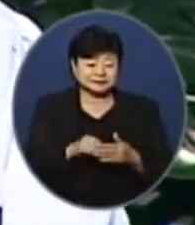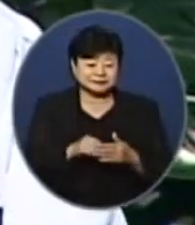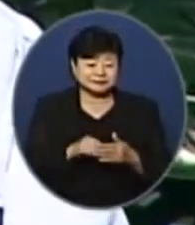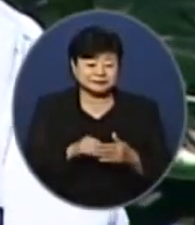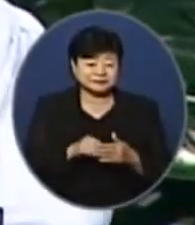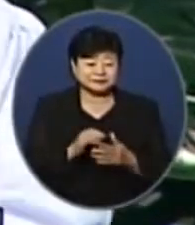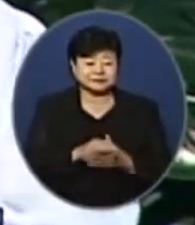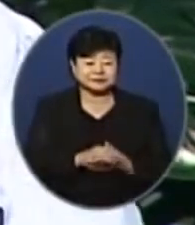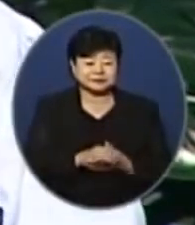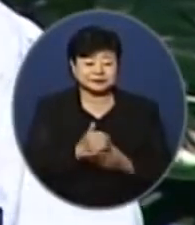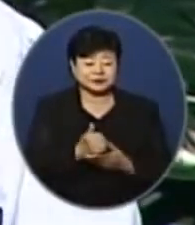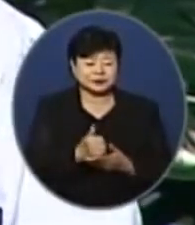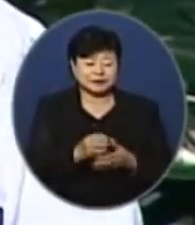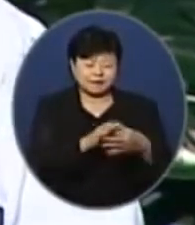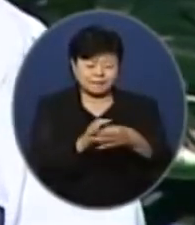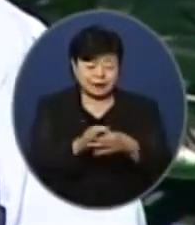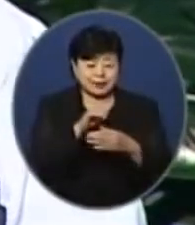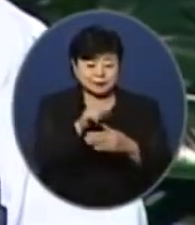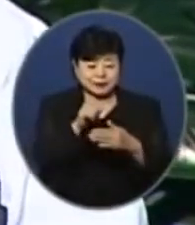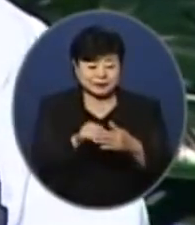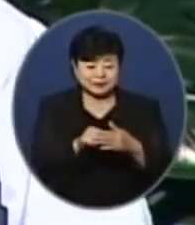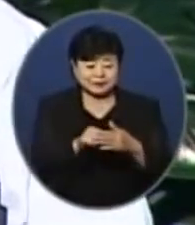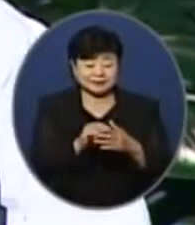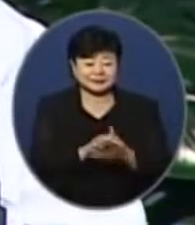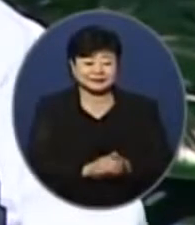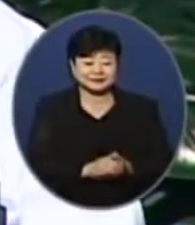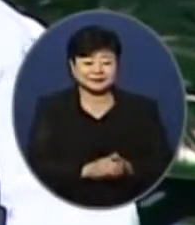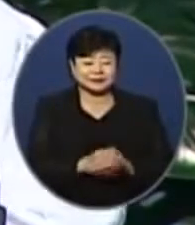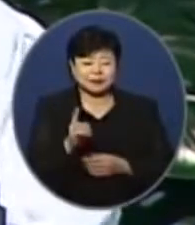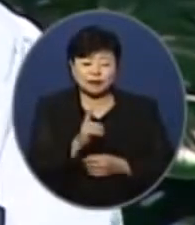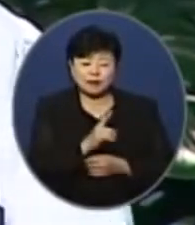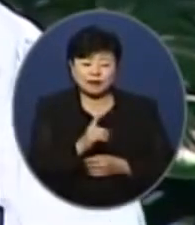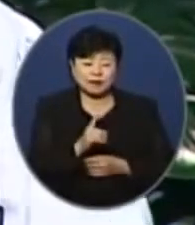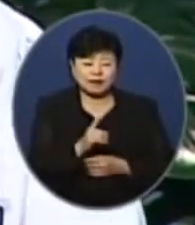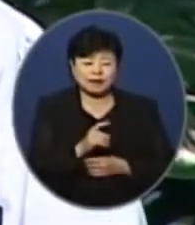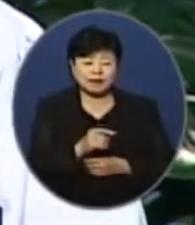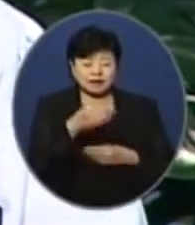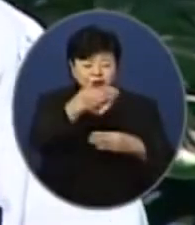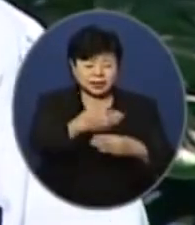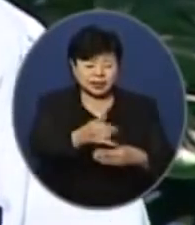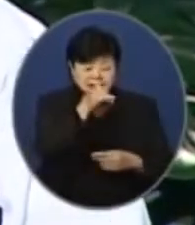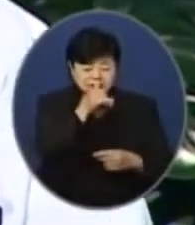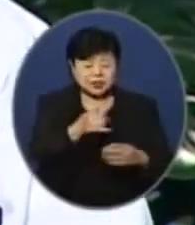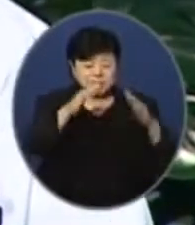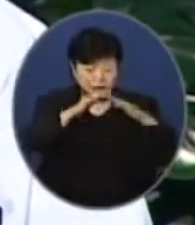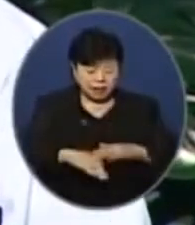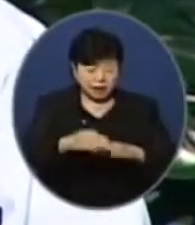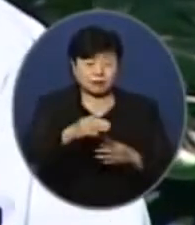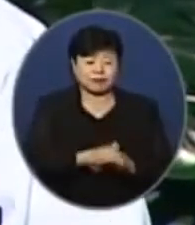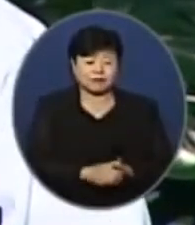다 내려놓으시고 주님과 나와의 관계 속에서 무언가 담이 쌓여진 것이 있으면 다 허물어 내려야